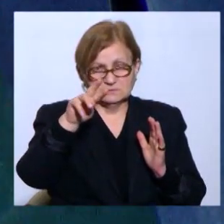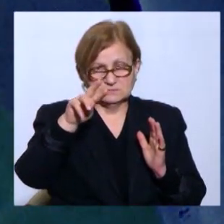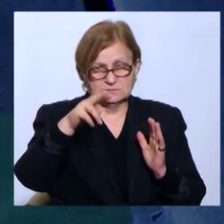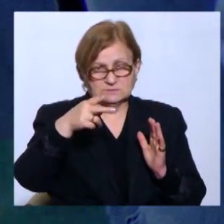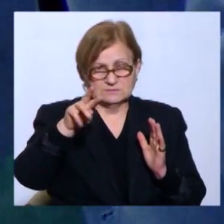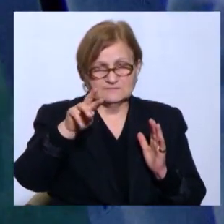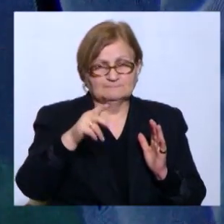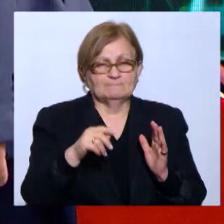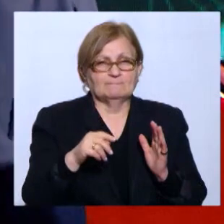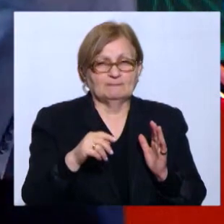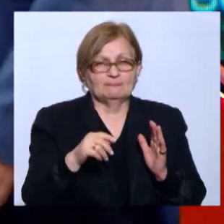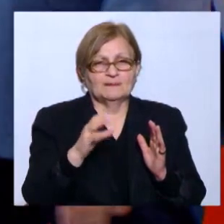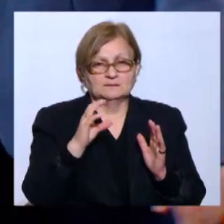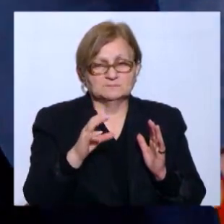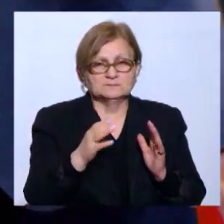kvadrati kargat ikvas c